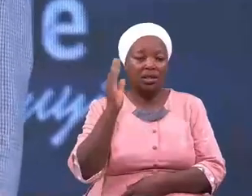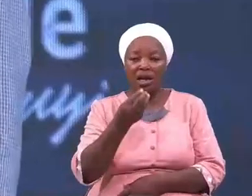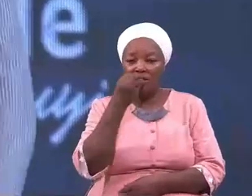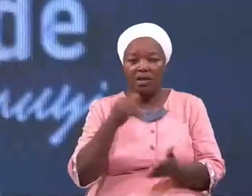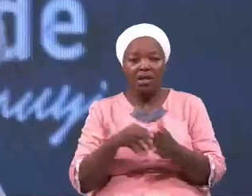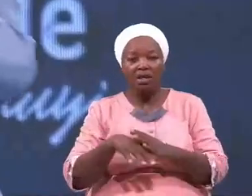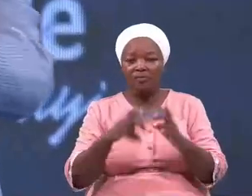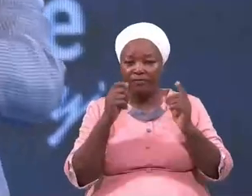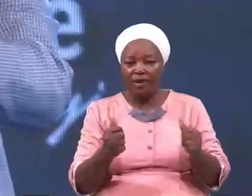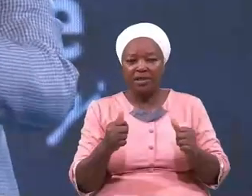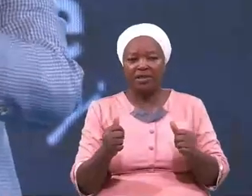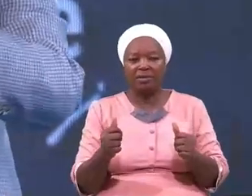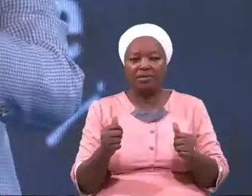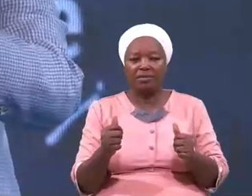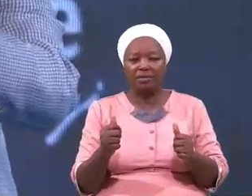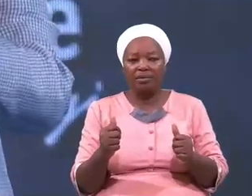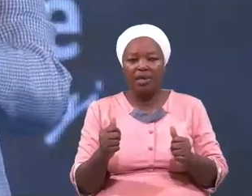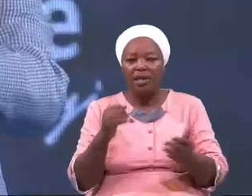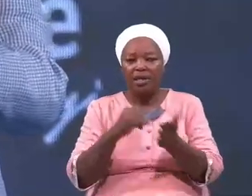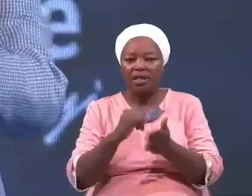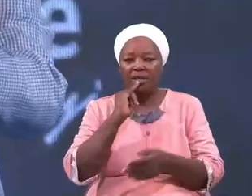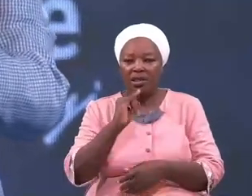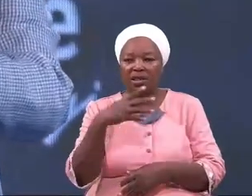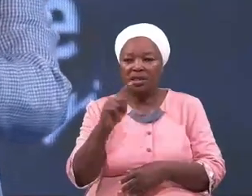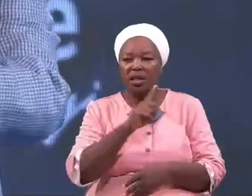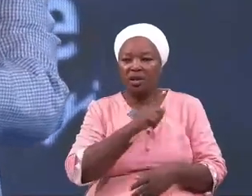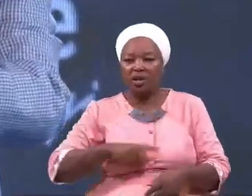Et vous le mangerez à la hâte.